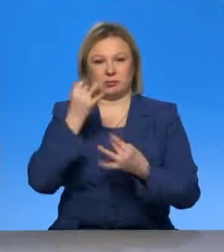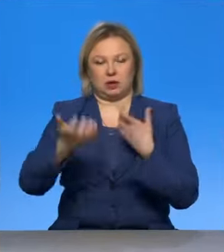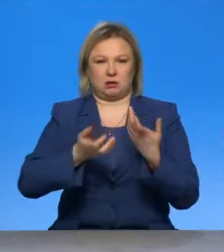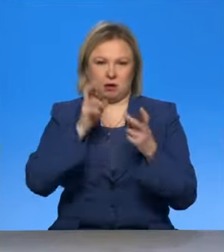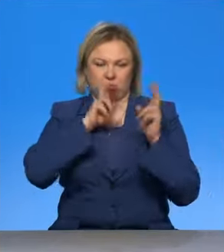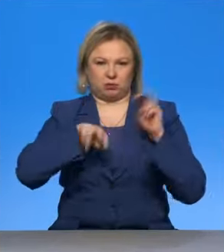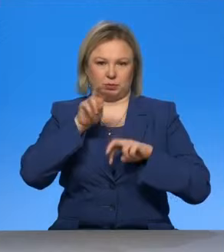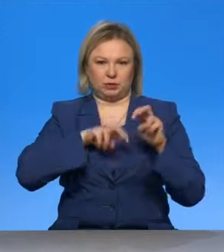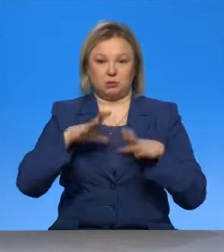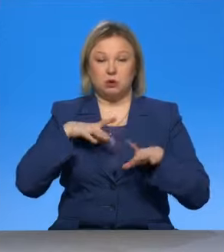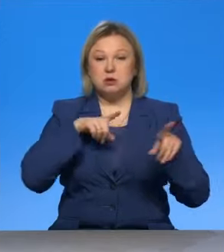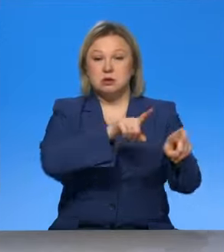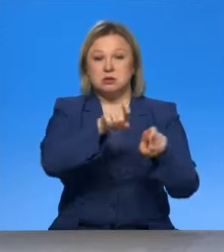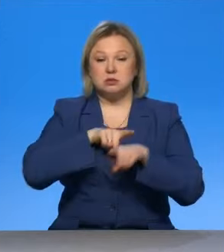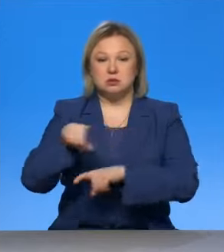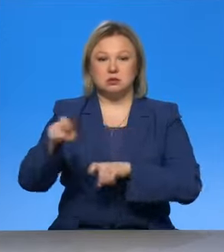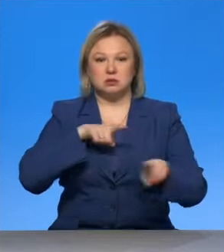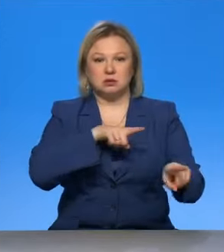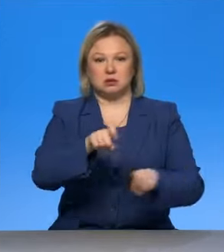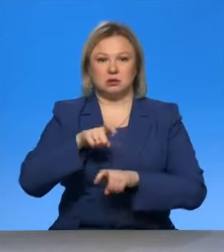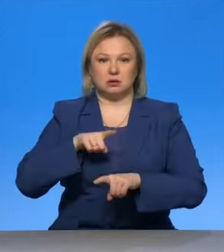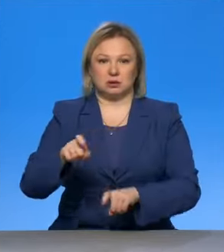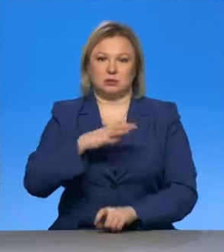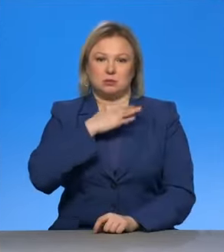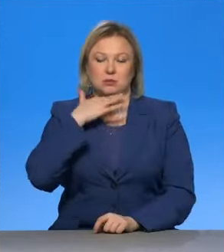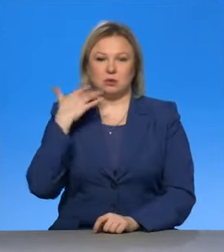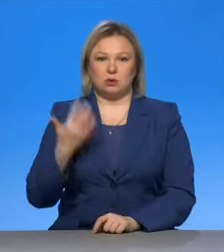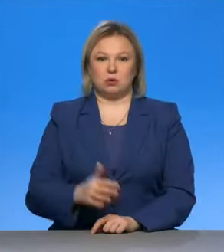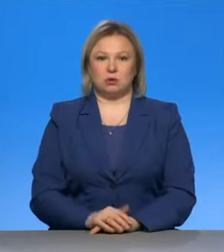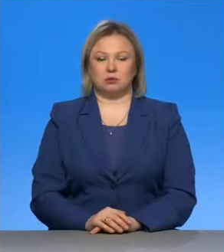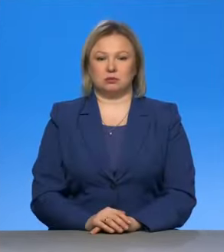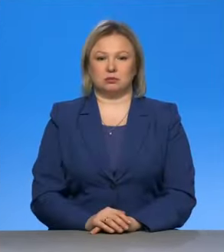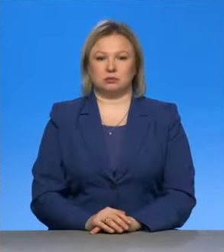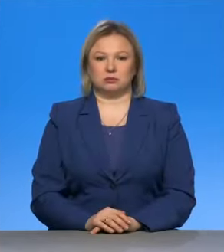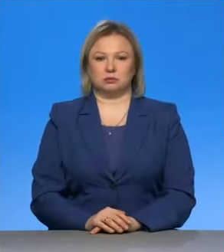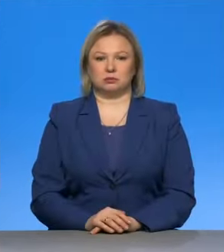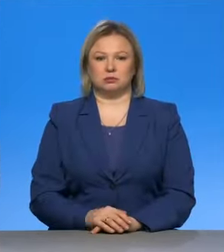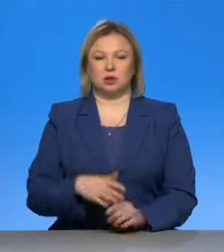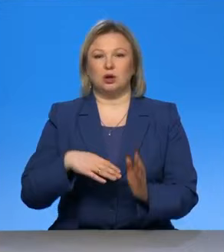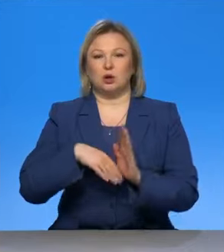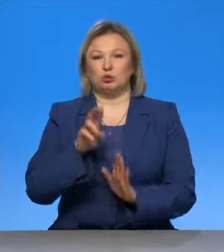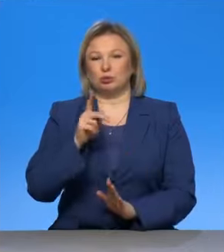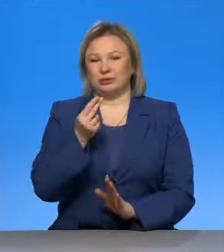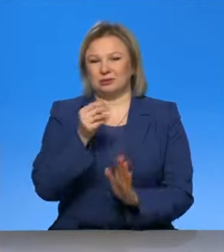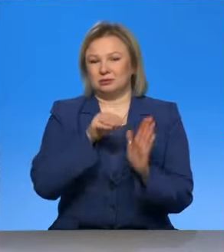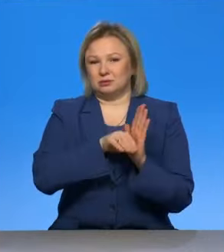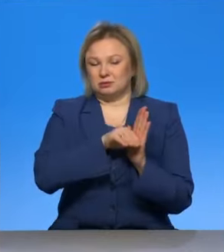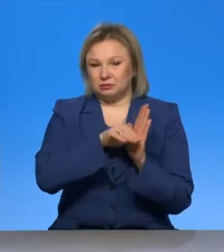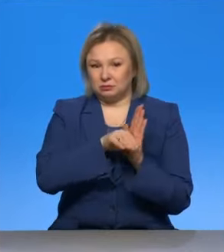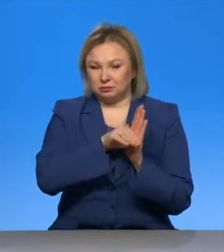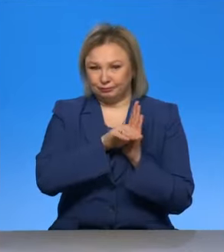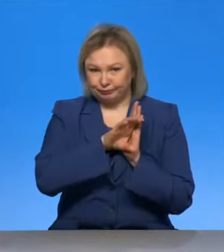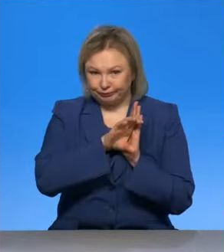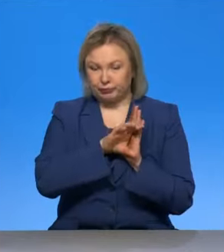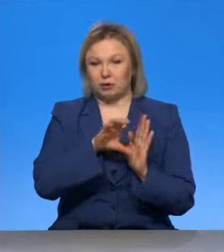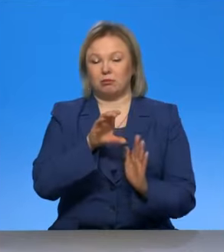пришлось побегать, и очень довольно-таки. Жалеете, что брали тут? Да, да. Лучше накопить, и чтобы как